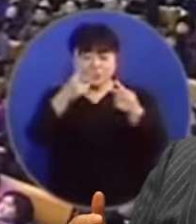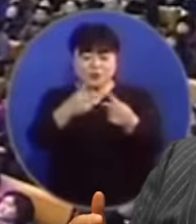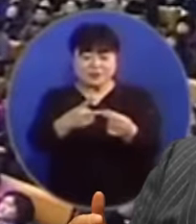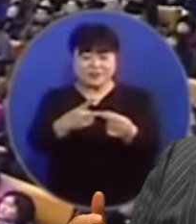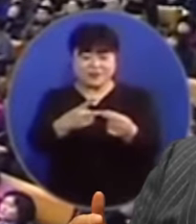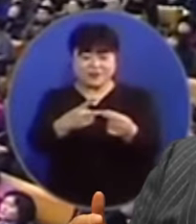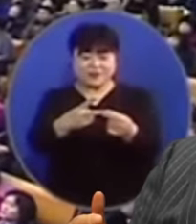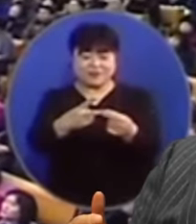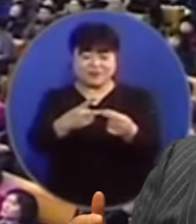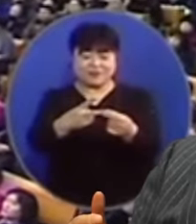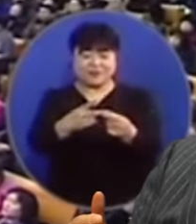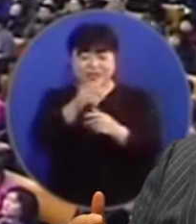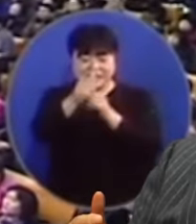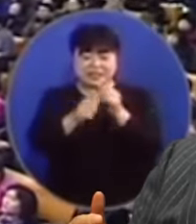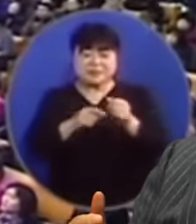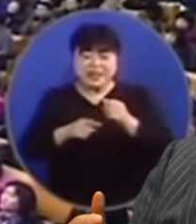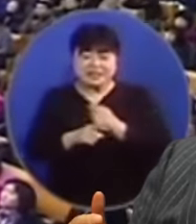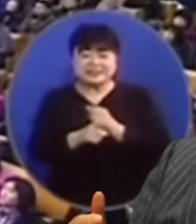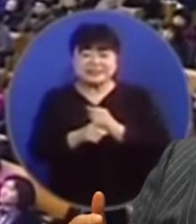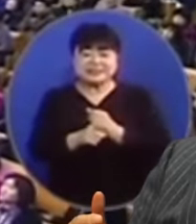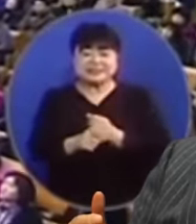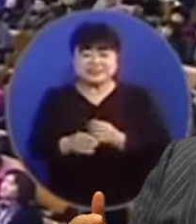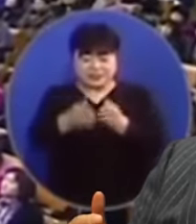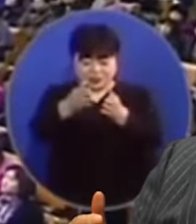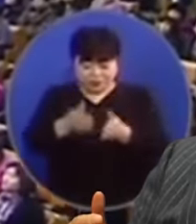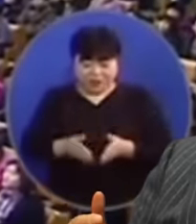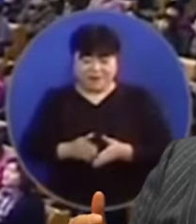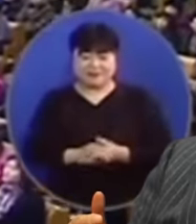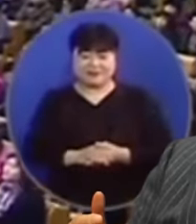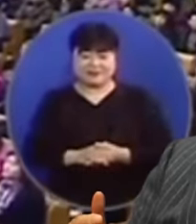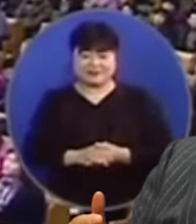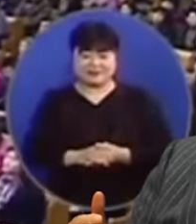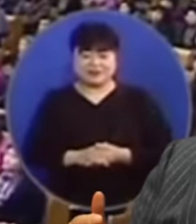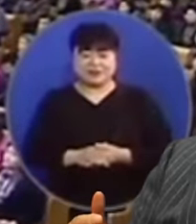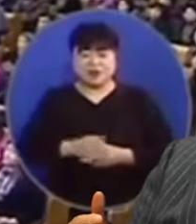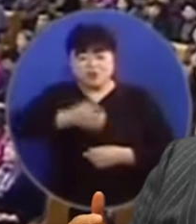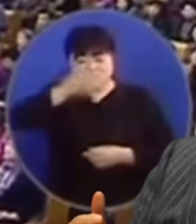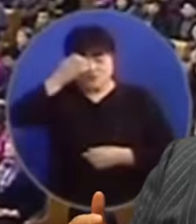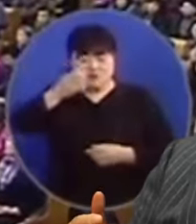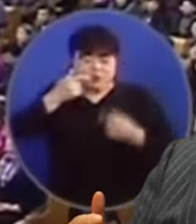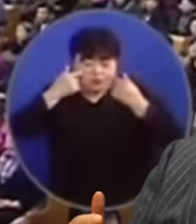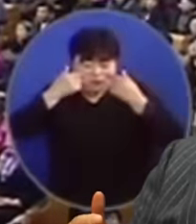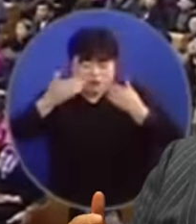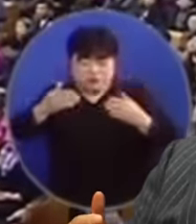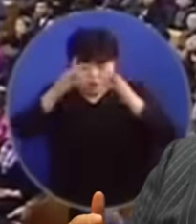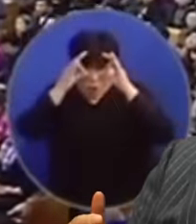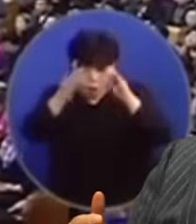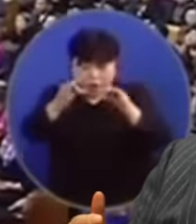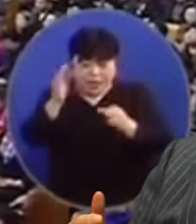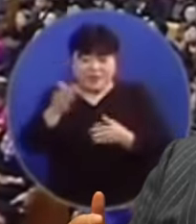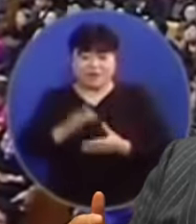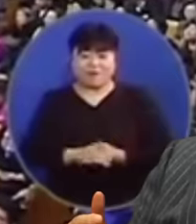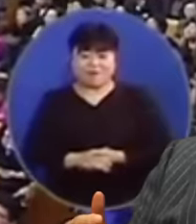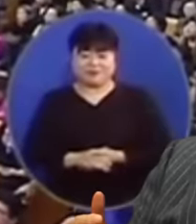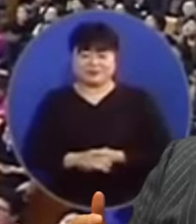둘째로 하나님의 뜻을 통하여 내 꿈을 분명히 보아야 되고,